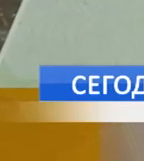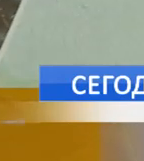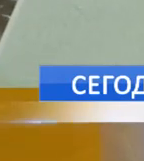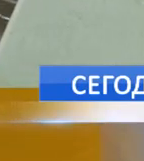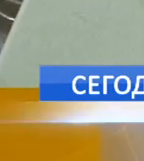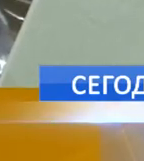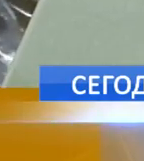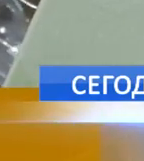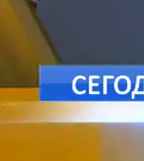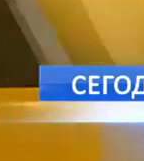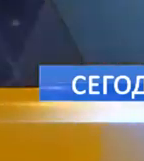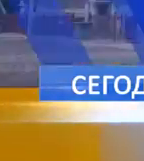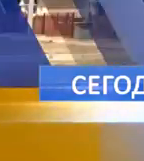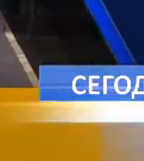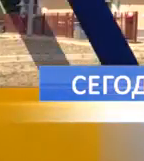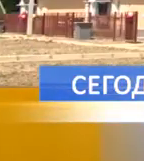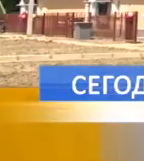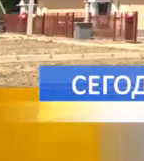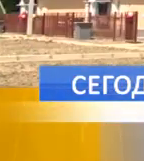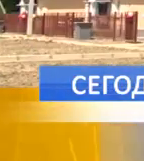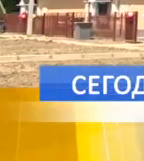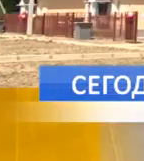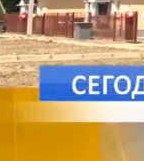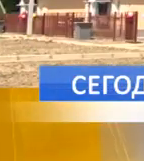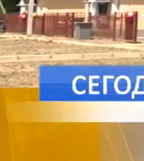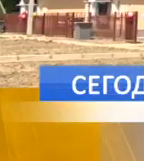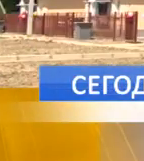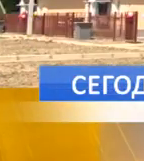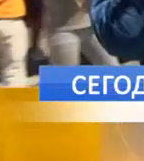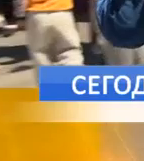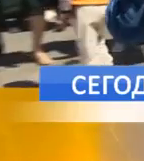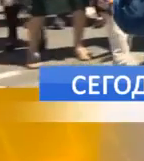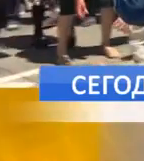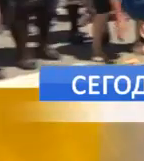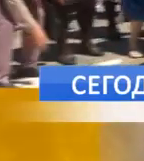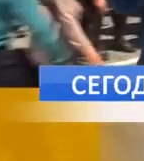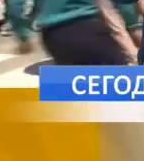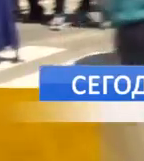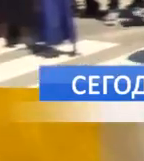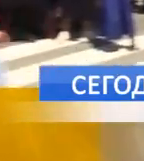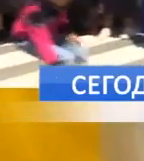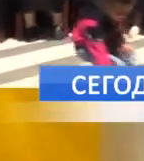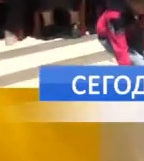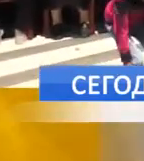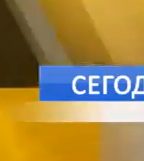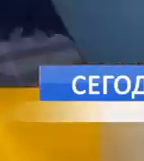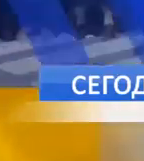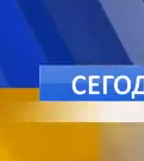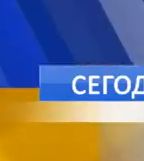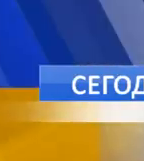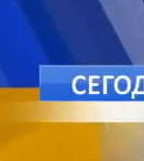района Сал-Култараков. Все может быть. 26 семей Панфиловского района сегодня отмечают двойной